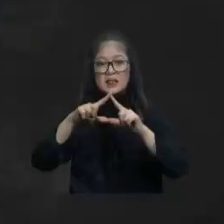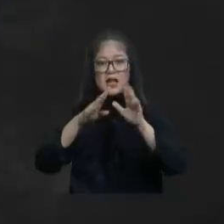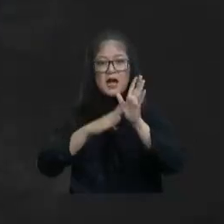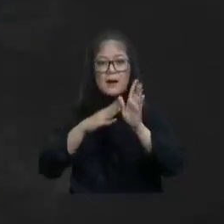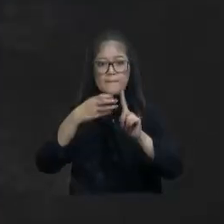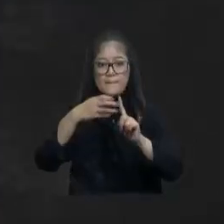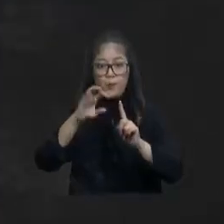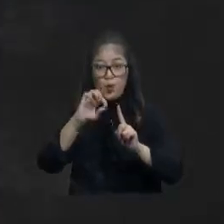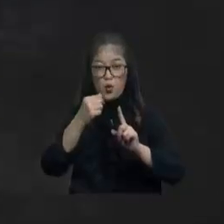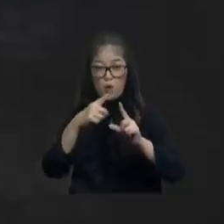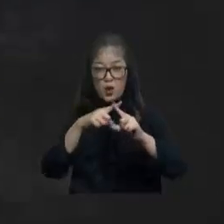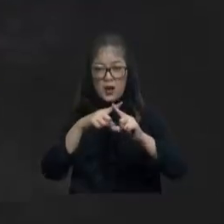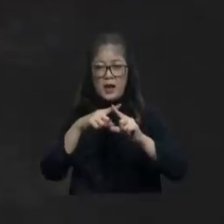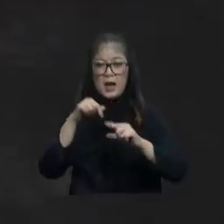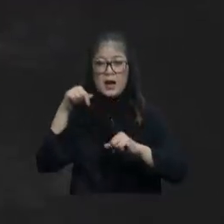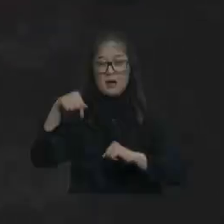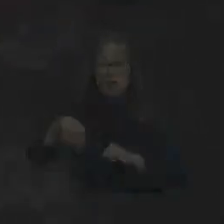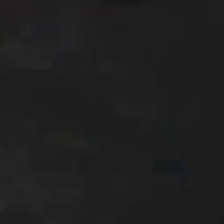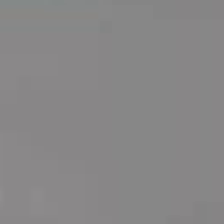rumah korban yang terbakar.